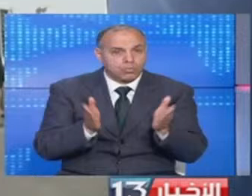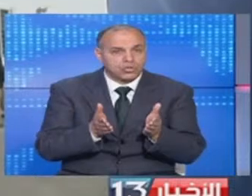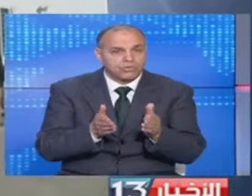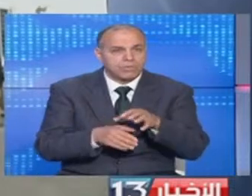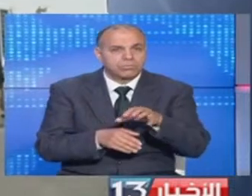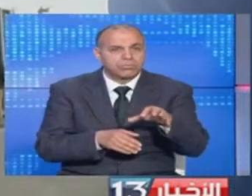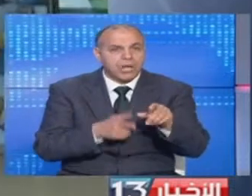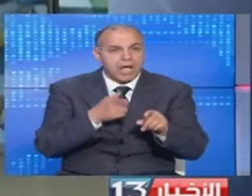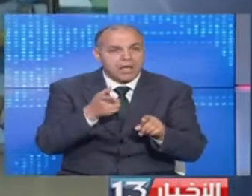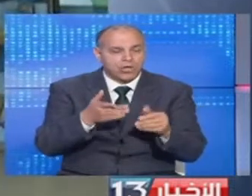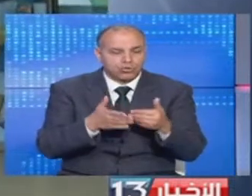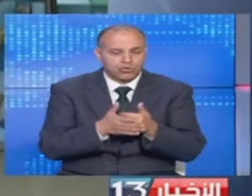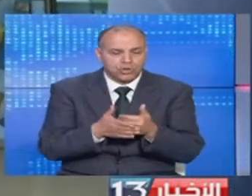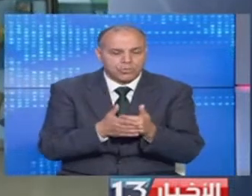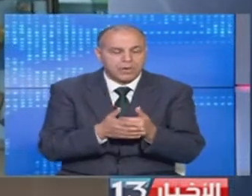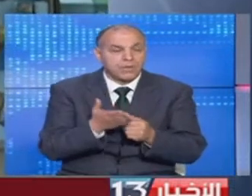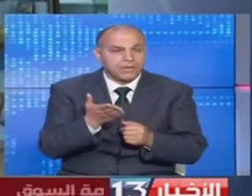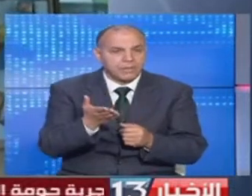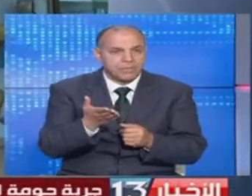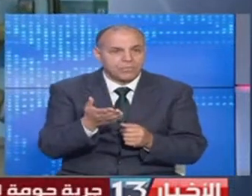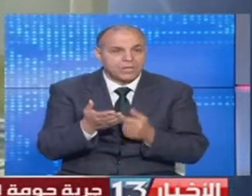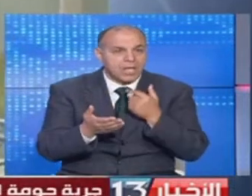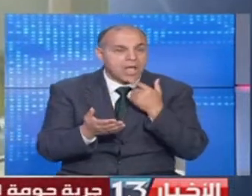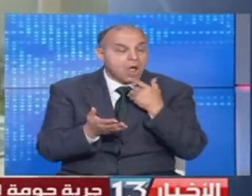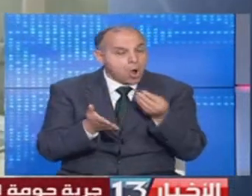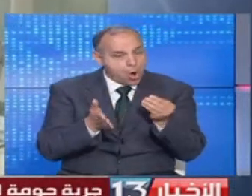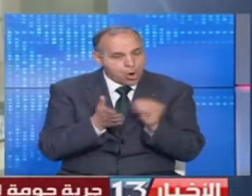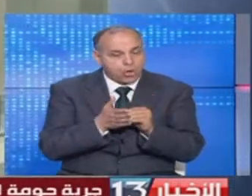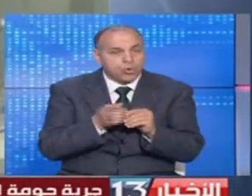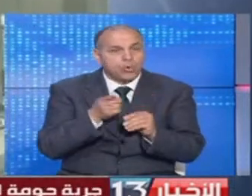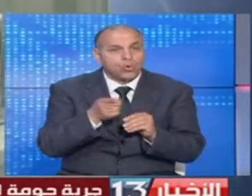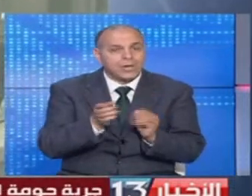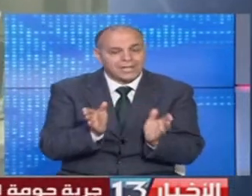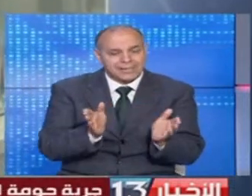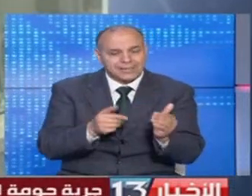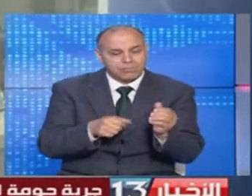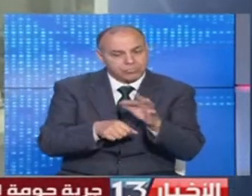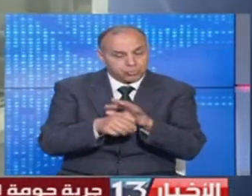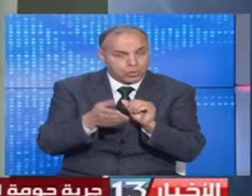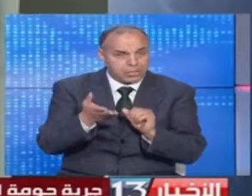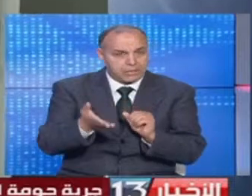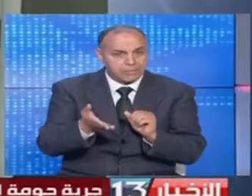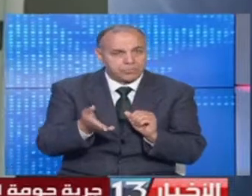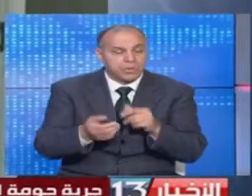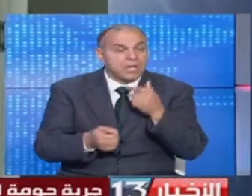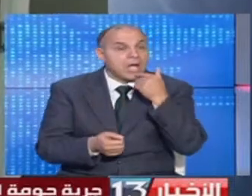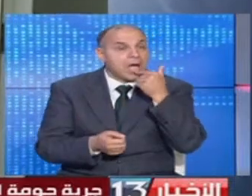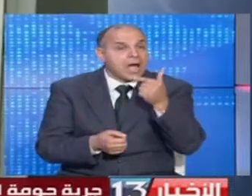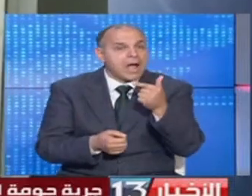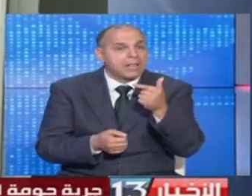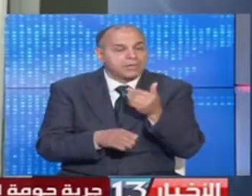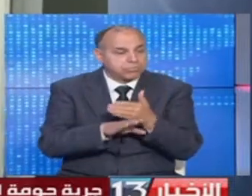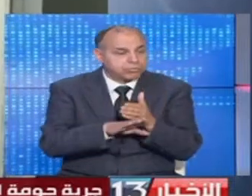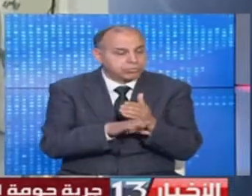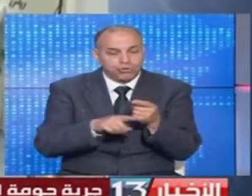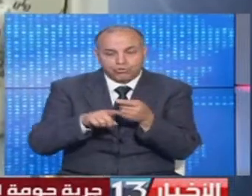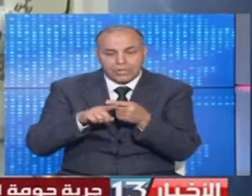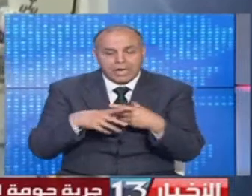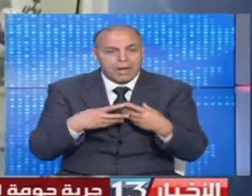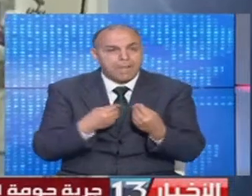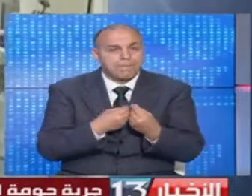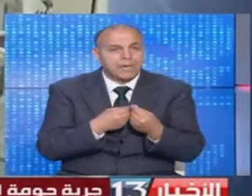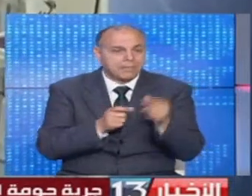الجهوي السابق لم قدم في السوق اضافه نوعيه لقسم كوفي تسعطاشر المنجز بالشراكه بين